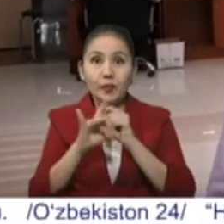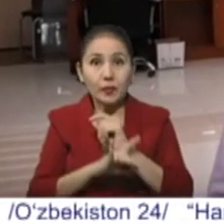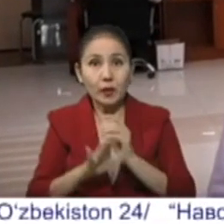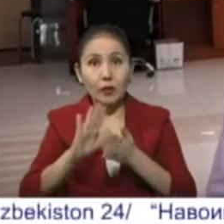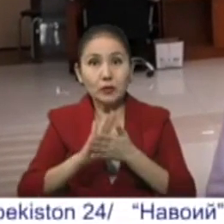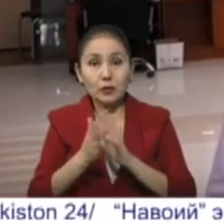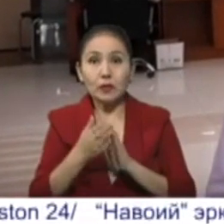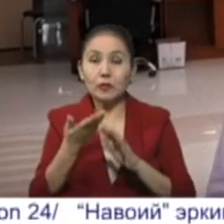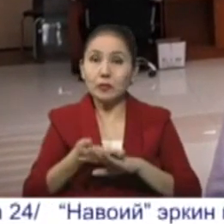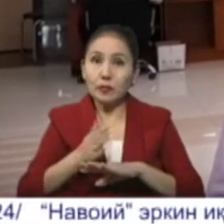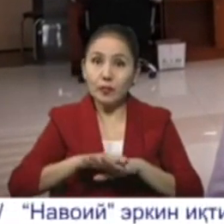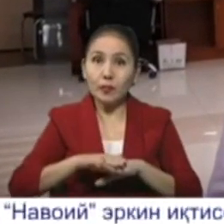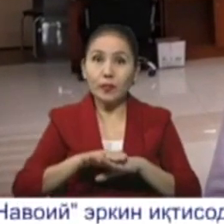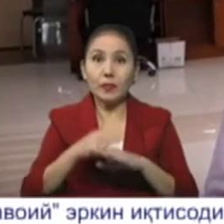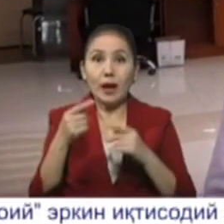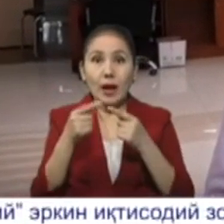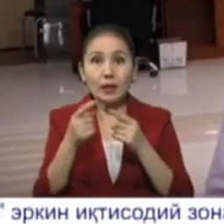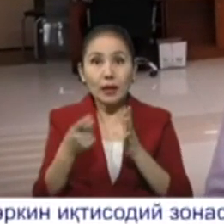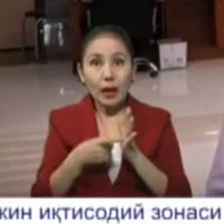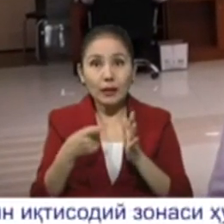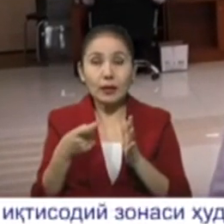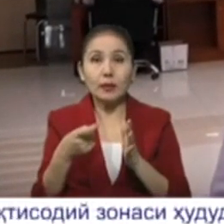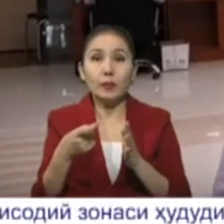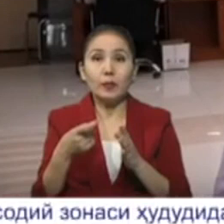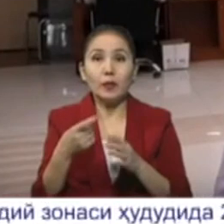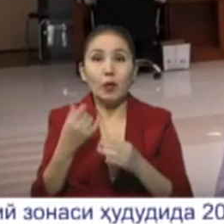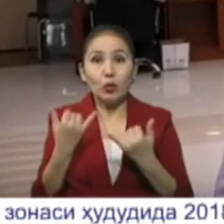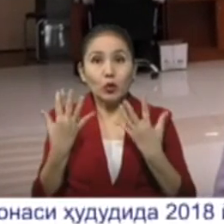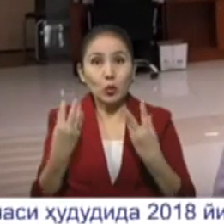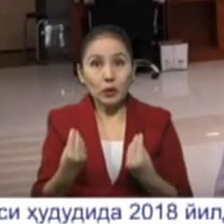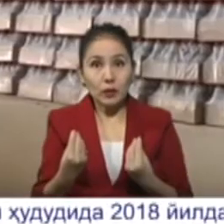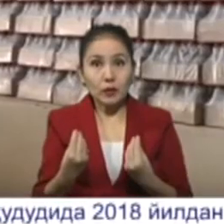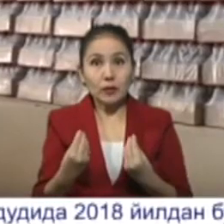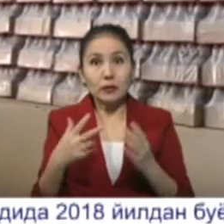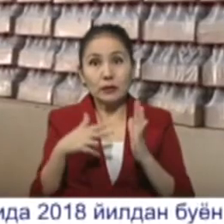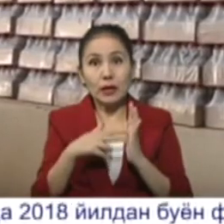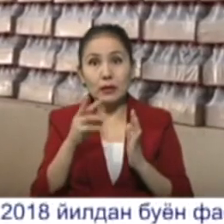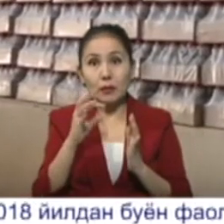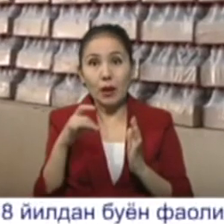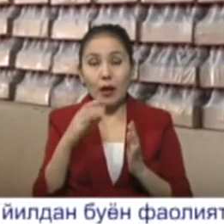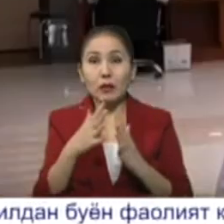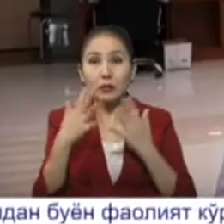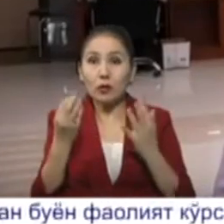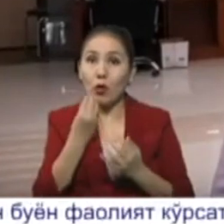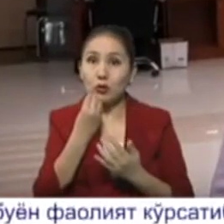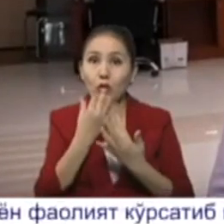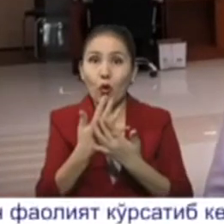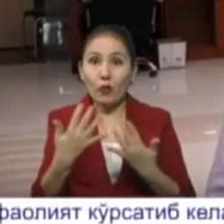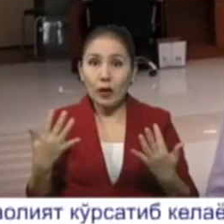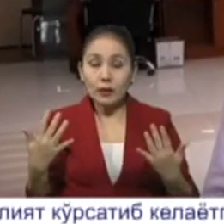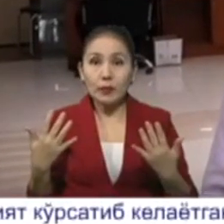og'ir oilalar aniqlangan. Mana shu oilalarda bugun kunga qadar 8 milliard so'mdan ortiq oziq-ovqat